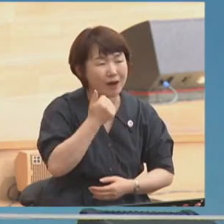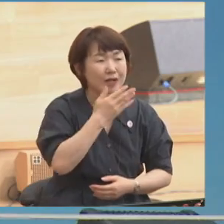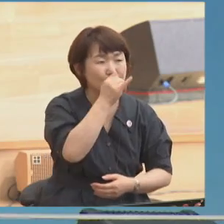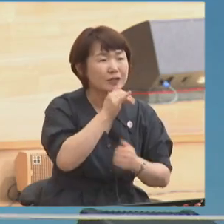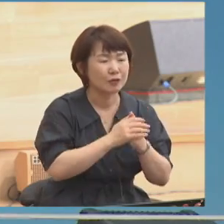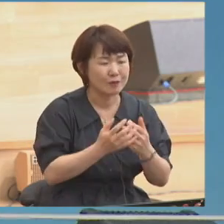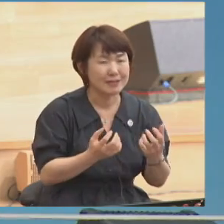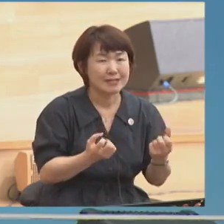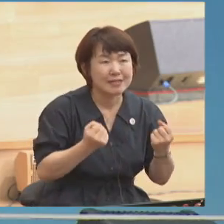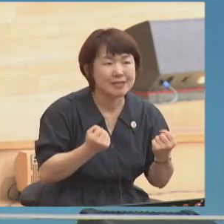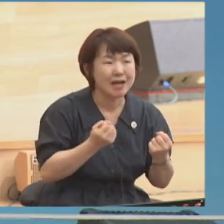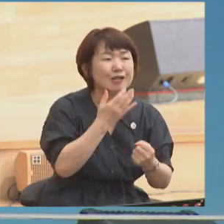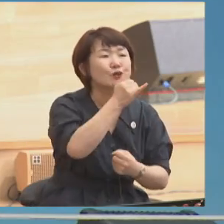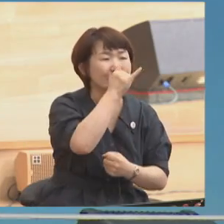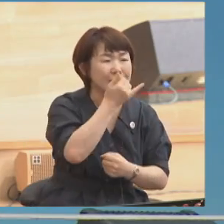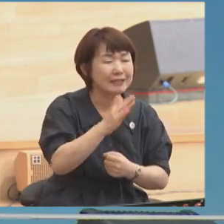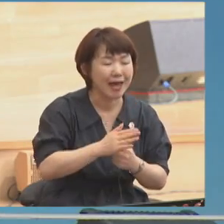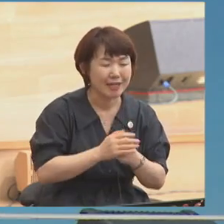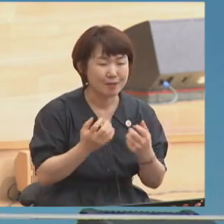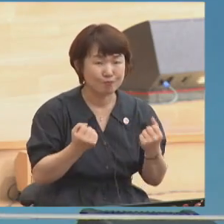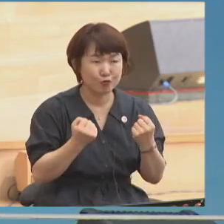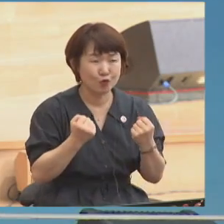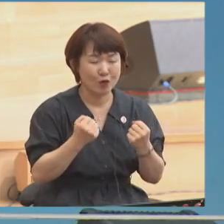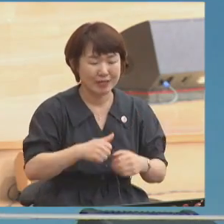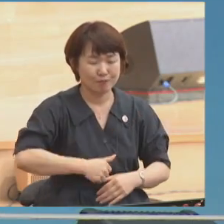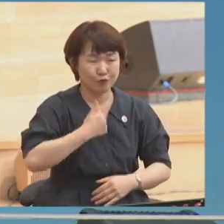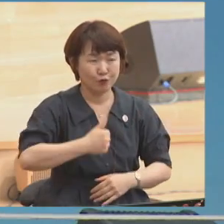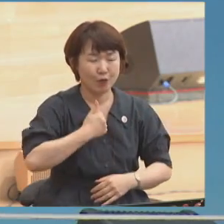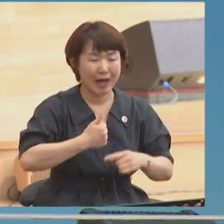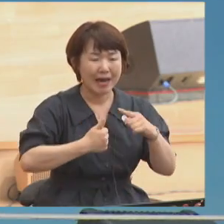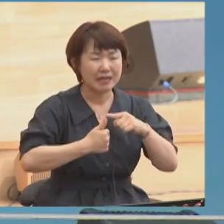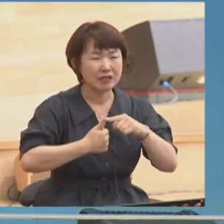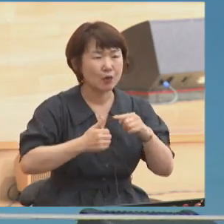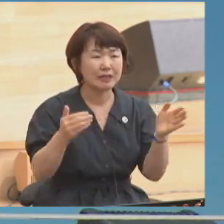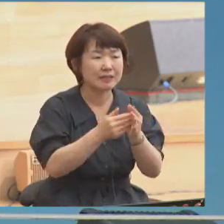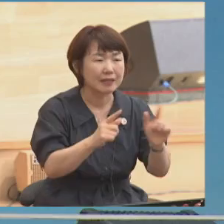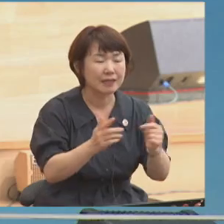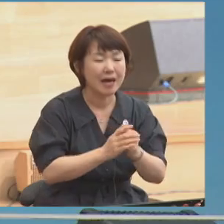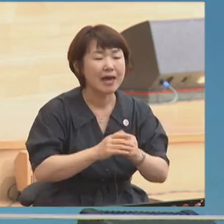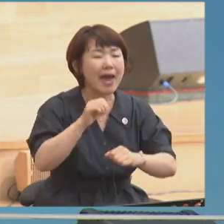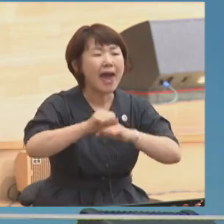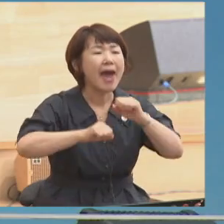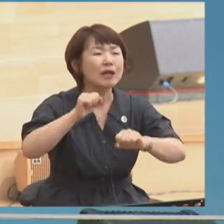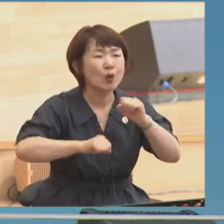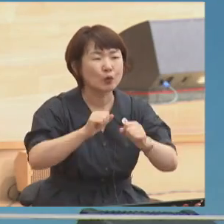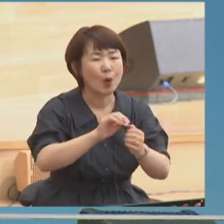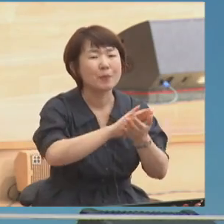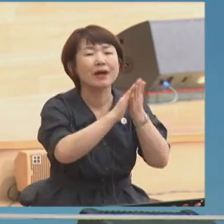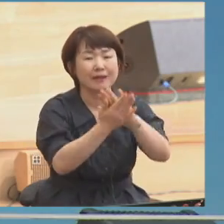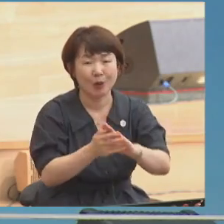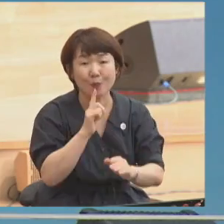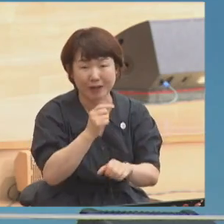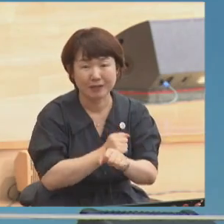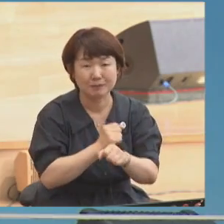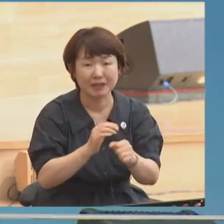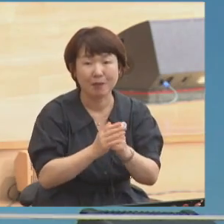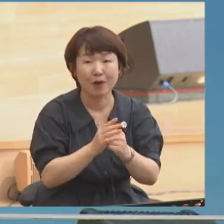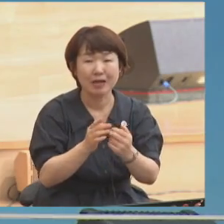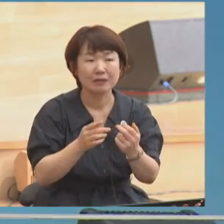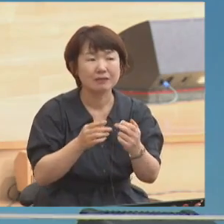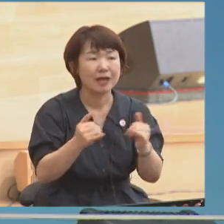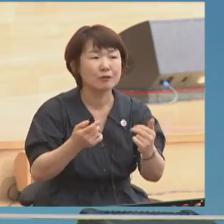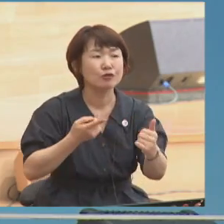있어요. 근데 여러분, 아까도 얘기했지만 분노라는 감정이 거기서 그치지 않고 행동으로 옮겨진다 그렇게 말했잖아요. 살인이라는